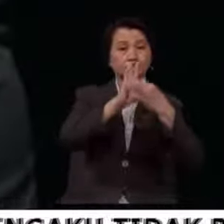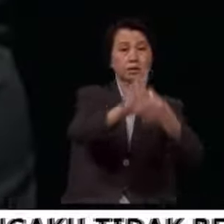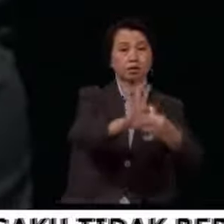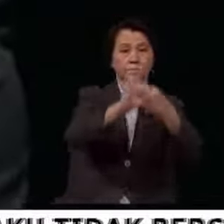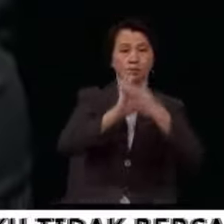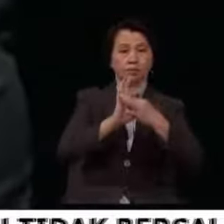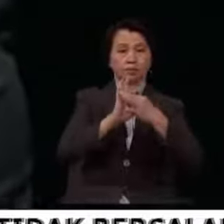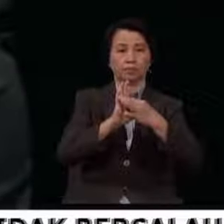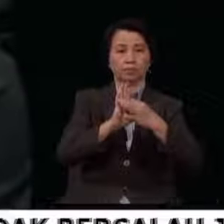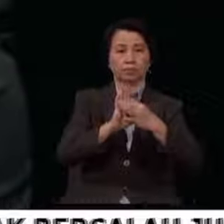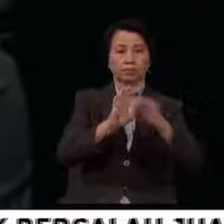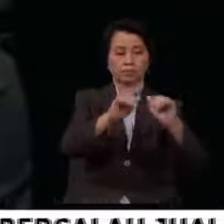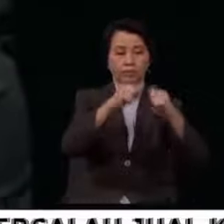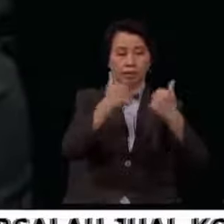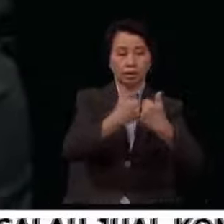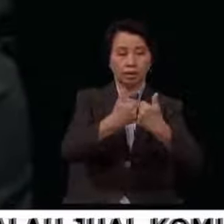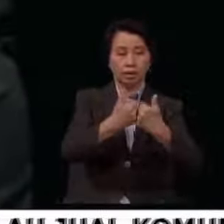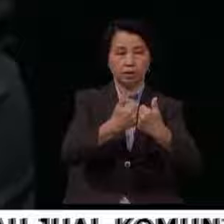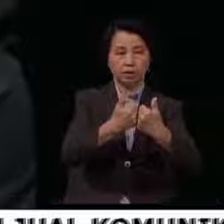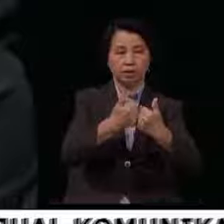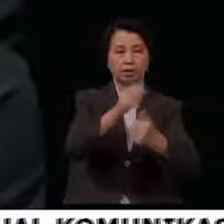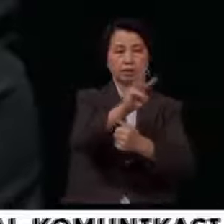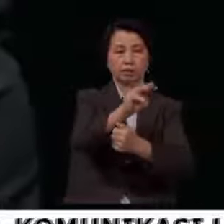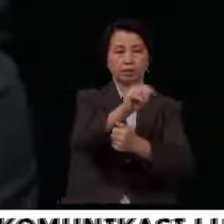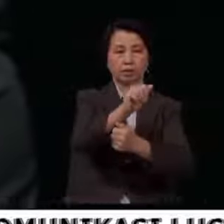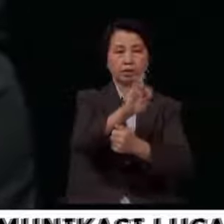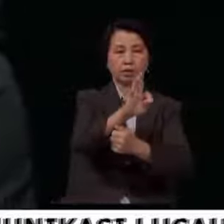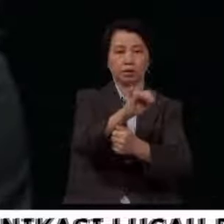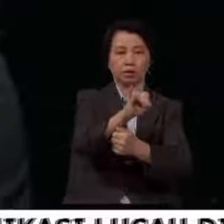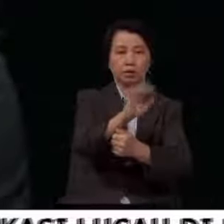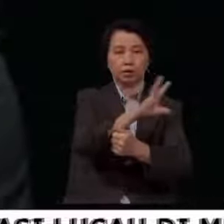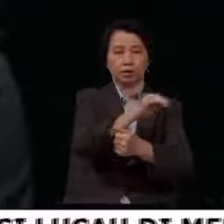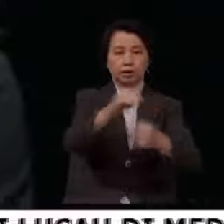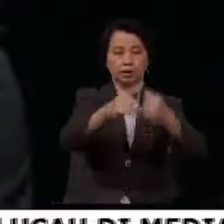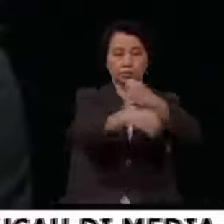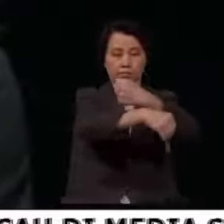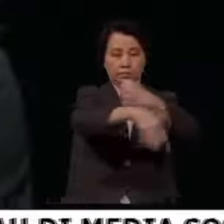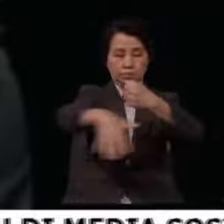Apabila ada masalah di peringkat Apa